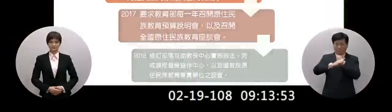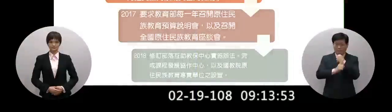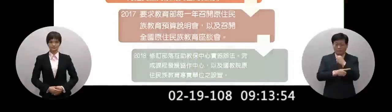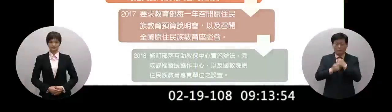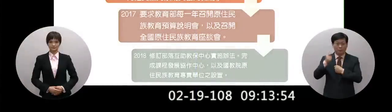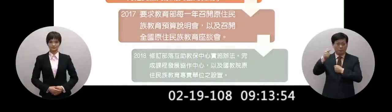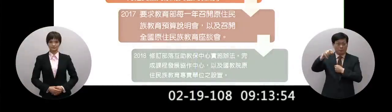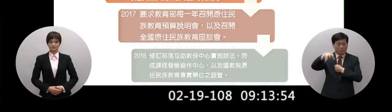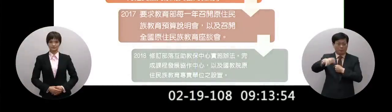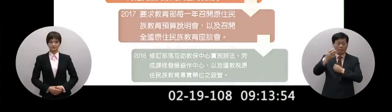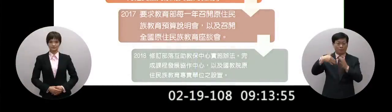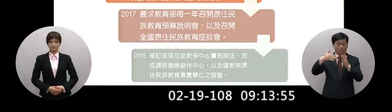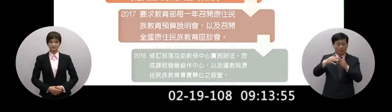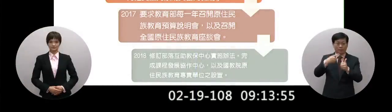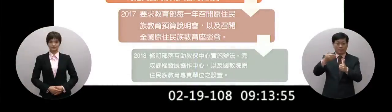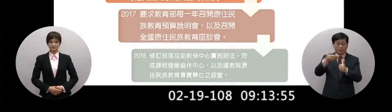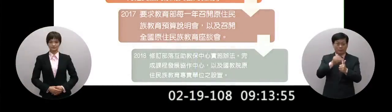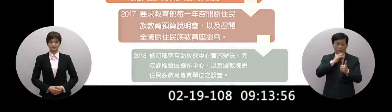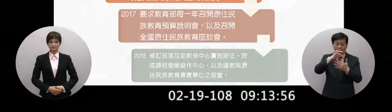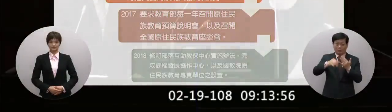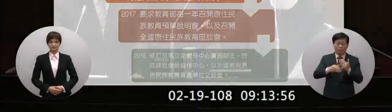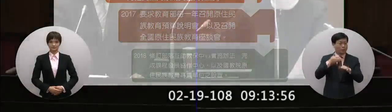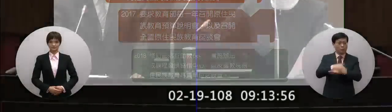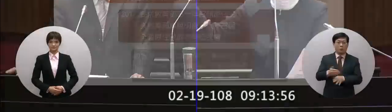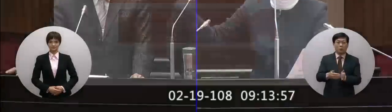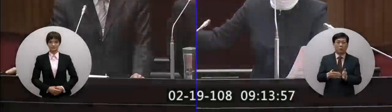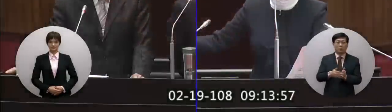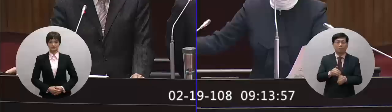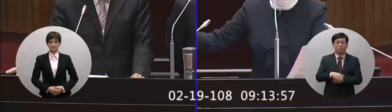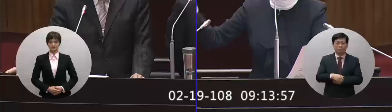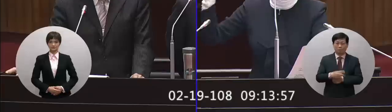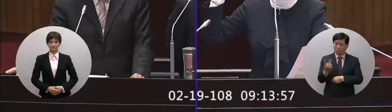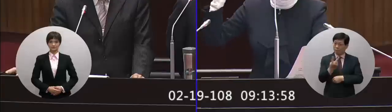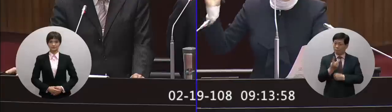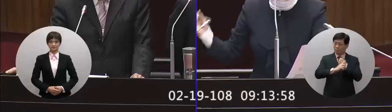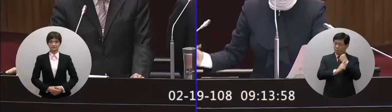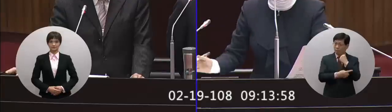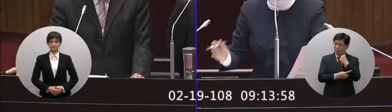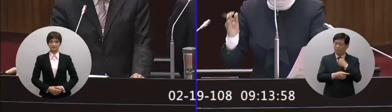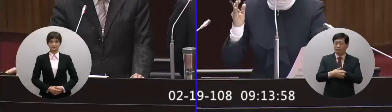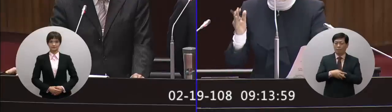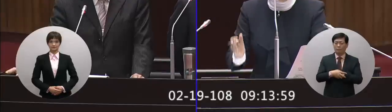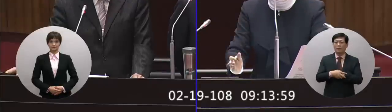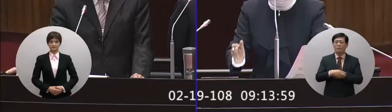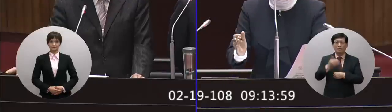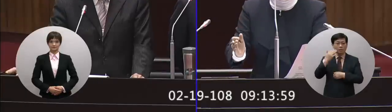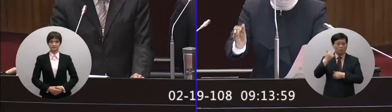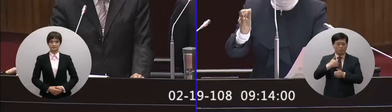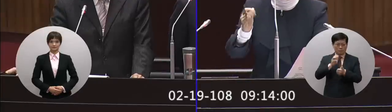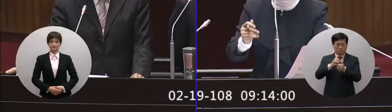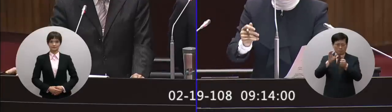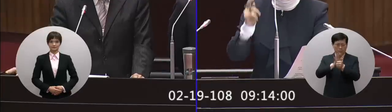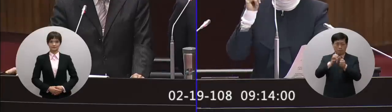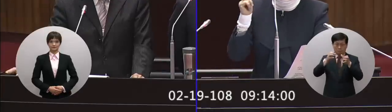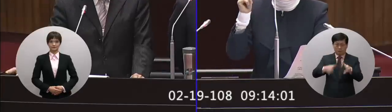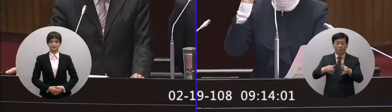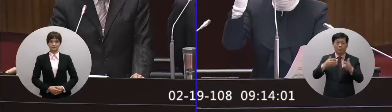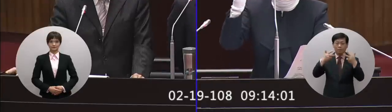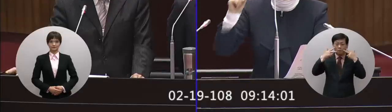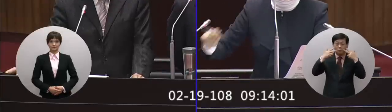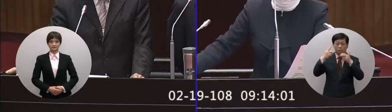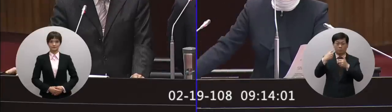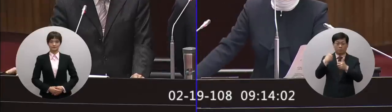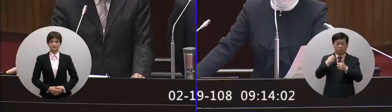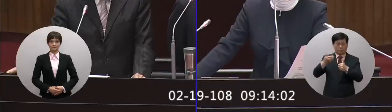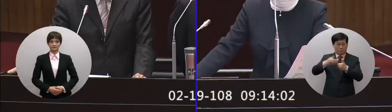区学校教育发展条例终于通过了。那么这两个法律让通往建构原住民教育体系开了一